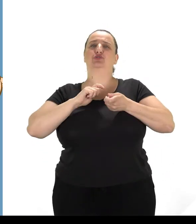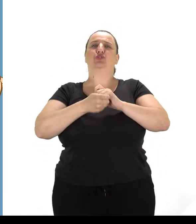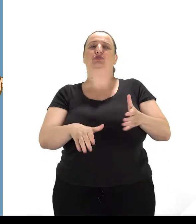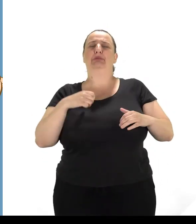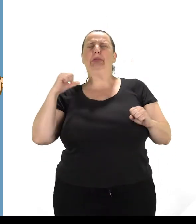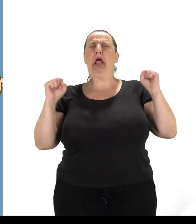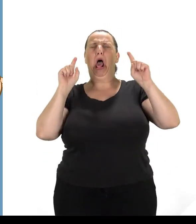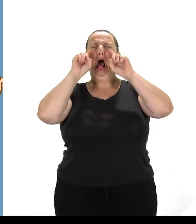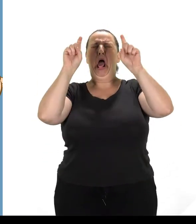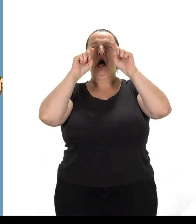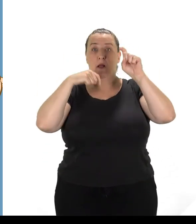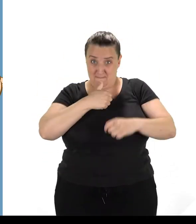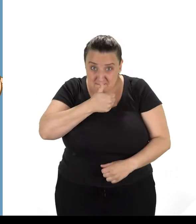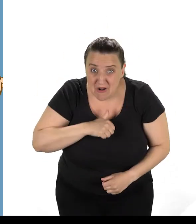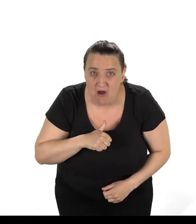mais ces soins ne me font pas mal.